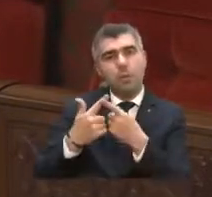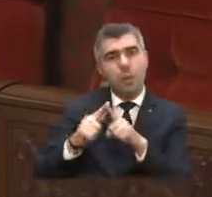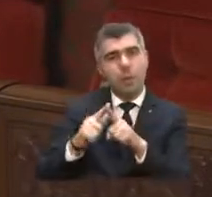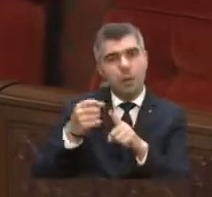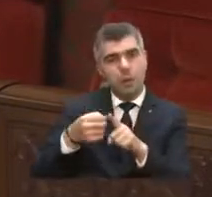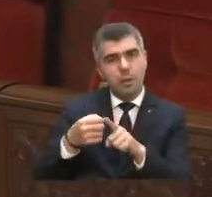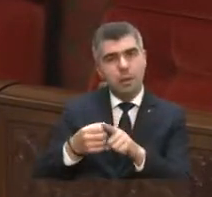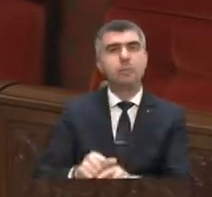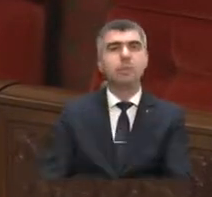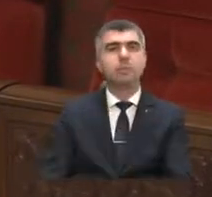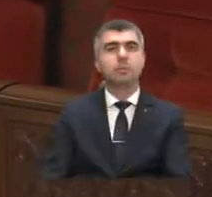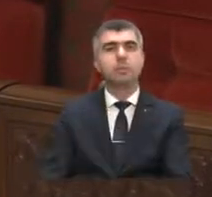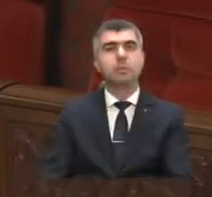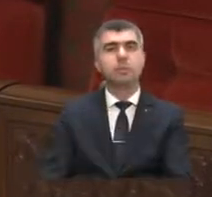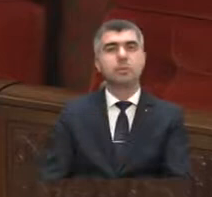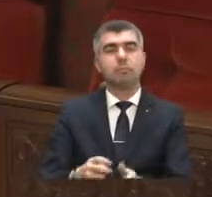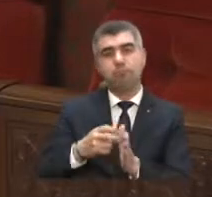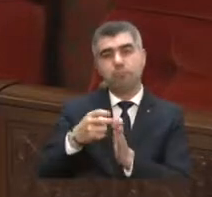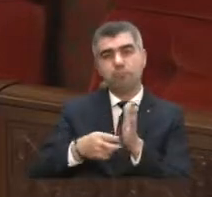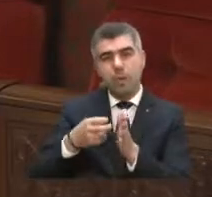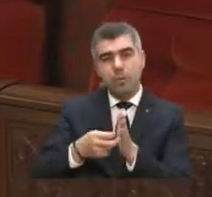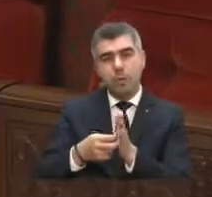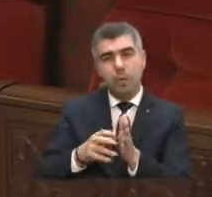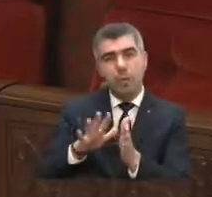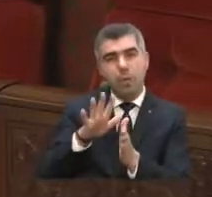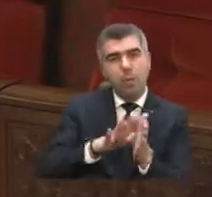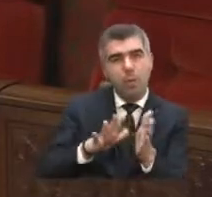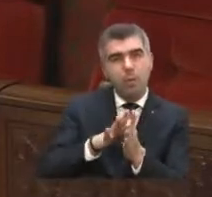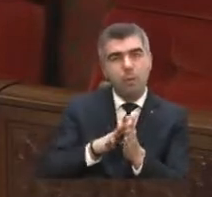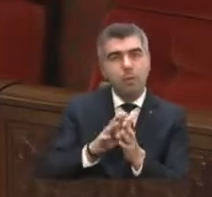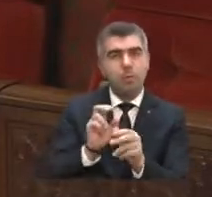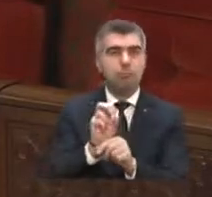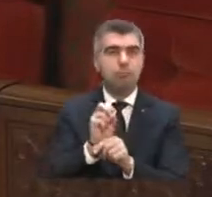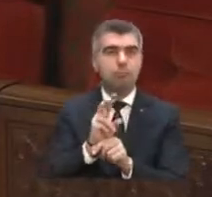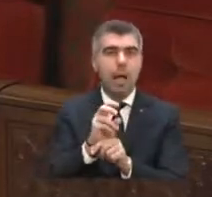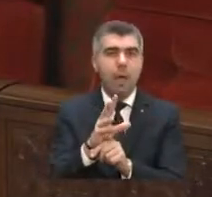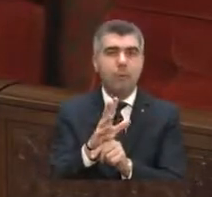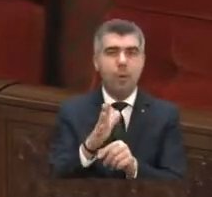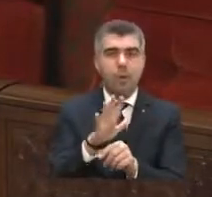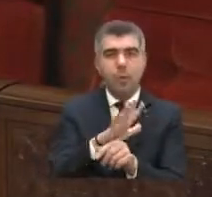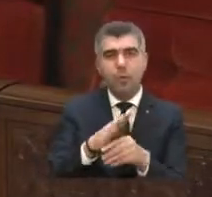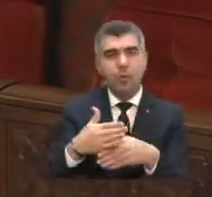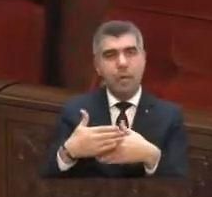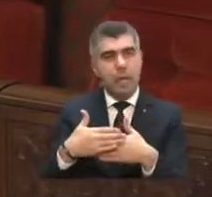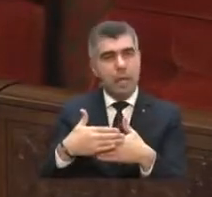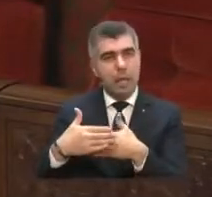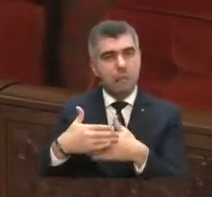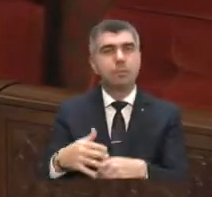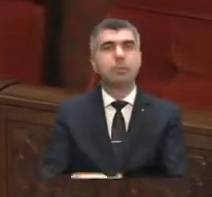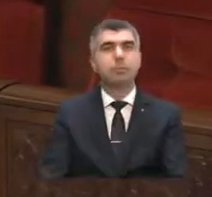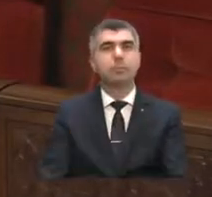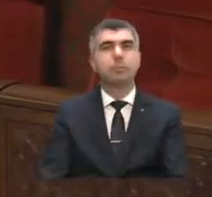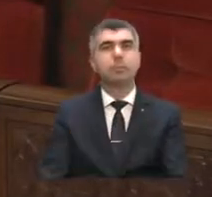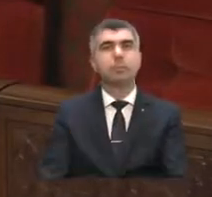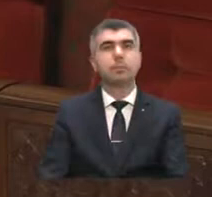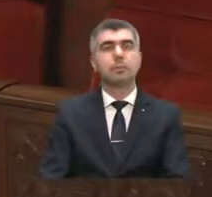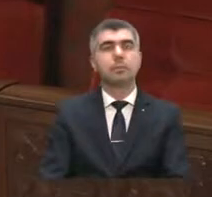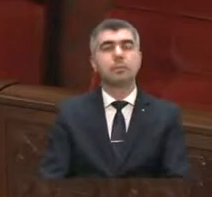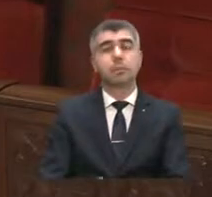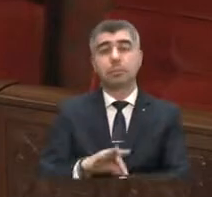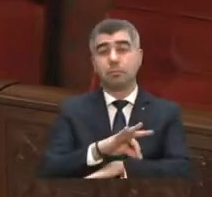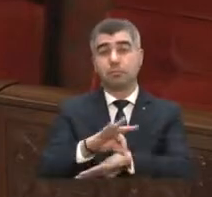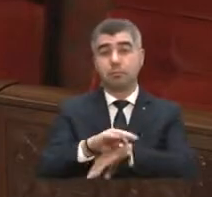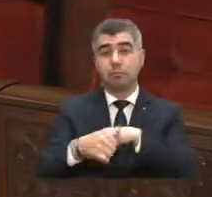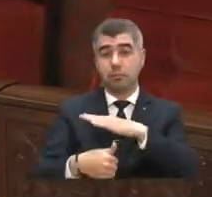أيضا بالنسبة لتأهيل الفضاءات المجاورة لتلك المحطات. وبالمناسبة المكتب الوطني